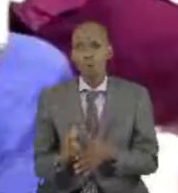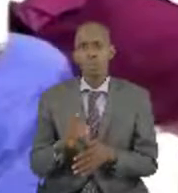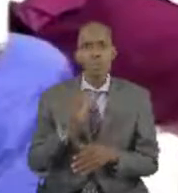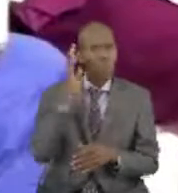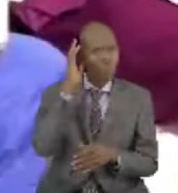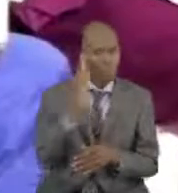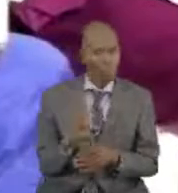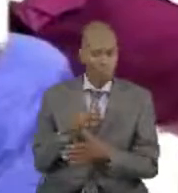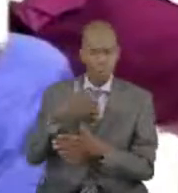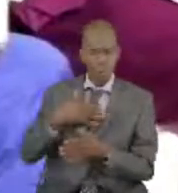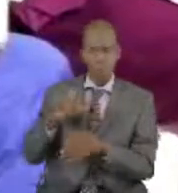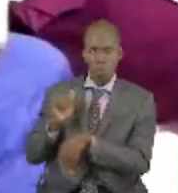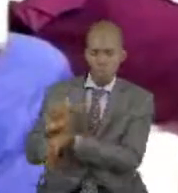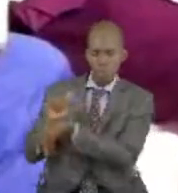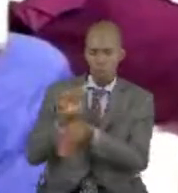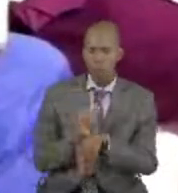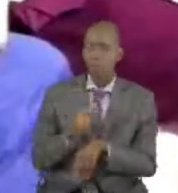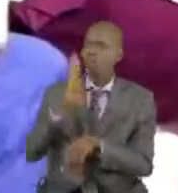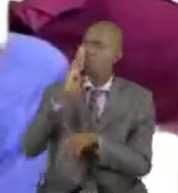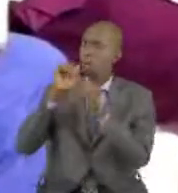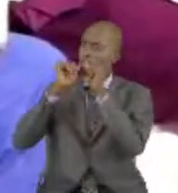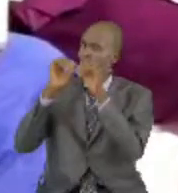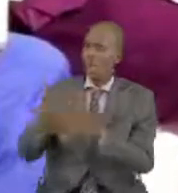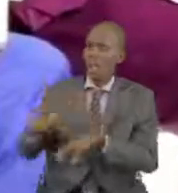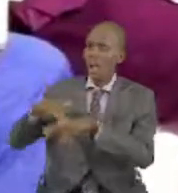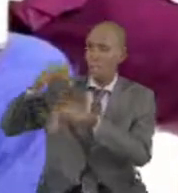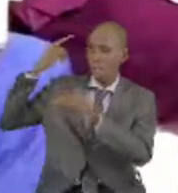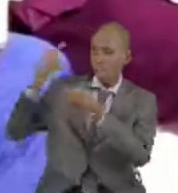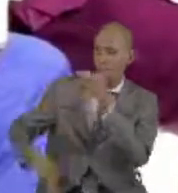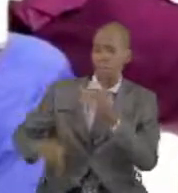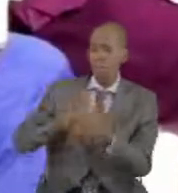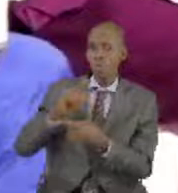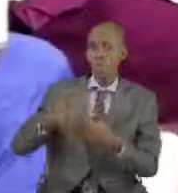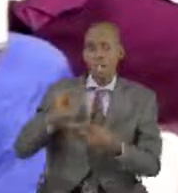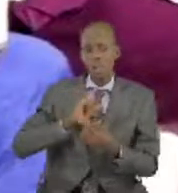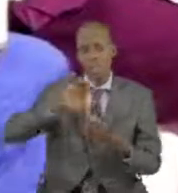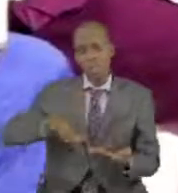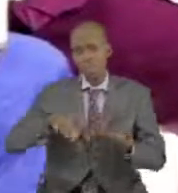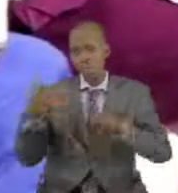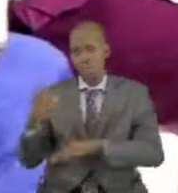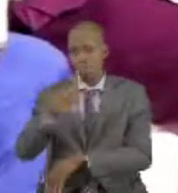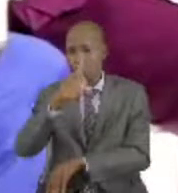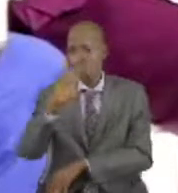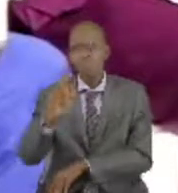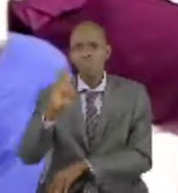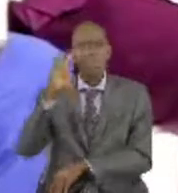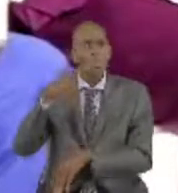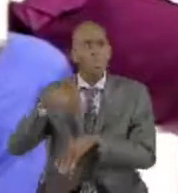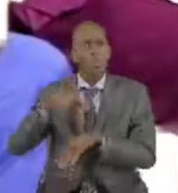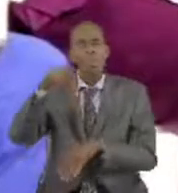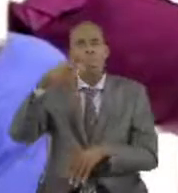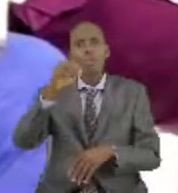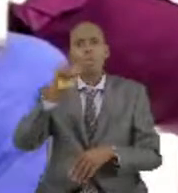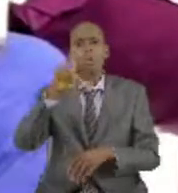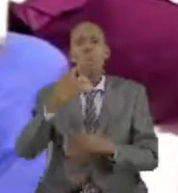face. Est-ce que cela sera récompensé dans l'éternité lorsque il va traverser de ce monde pour l'éternité? Il voulait